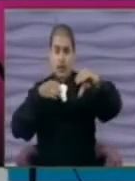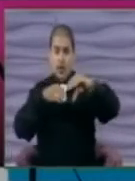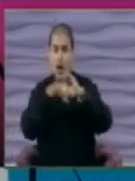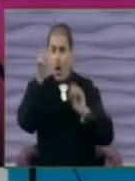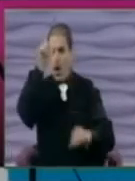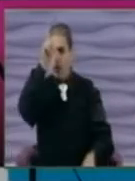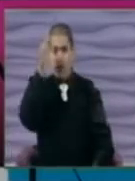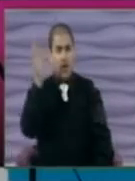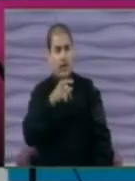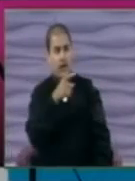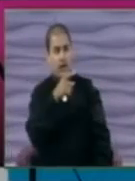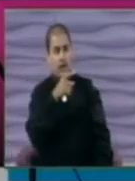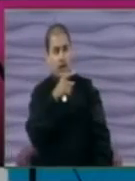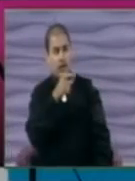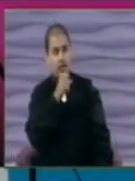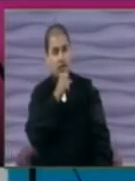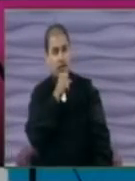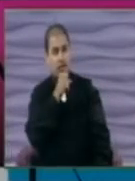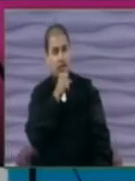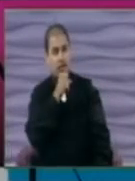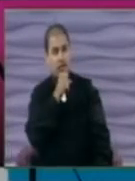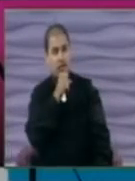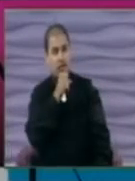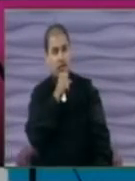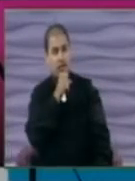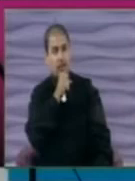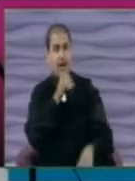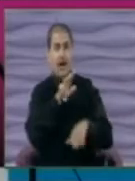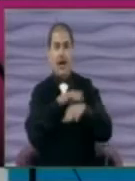الميت اخذناها. الصورة هاي لمجرة درب التبانة.